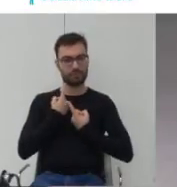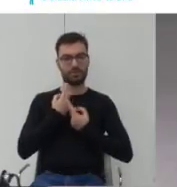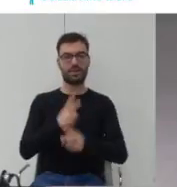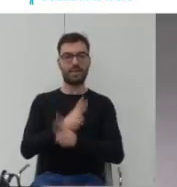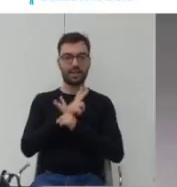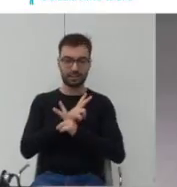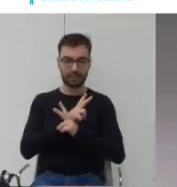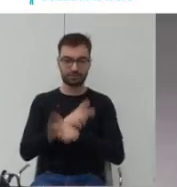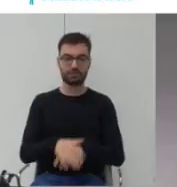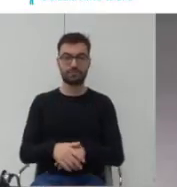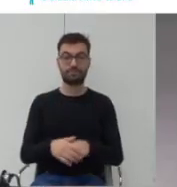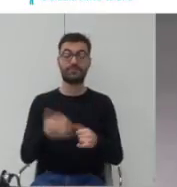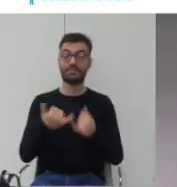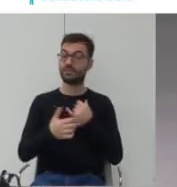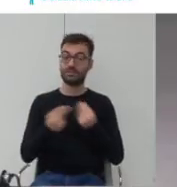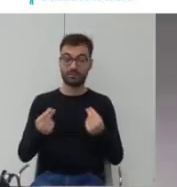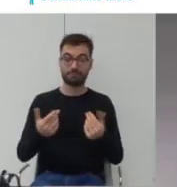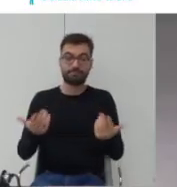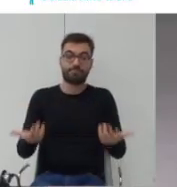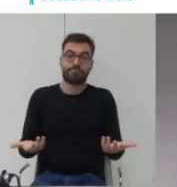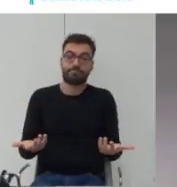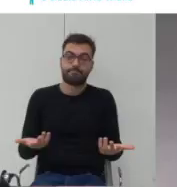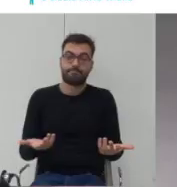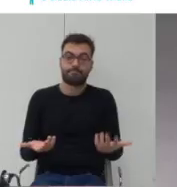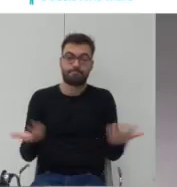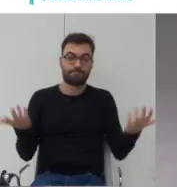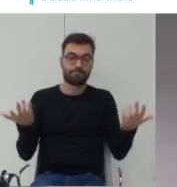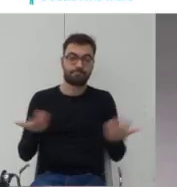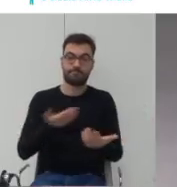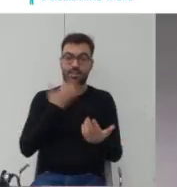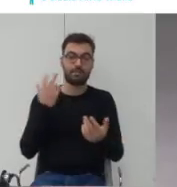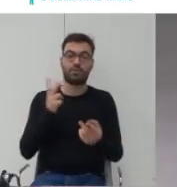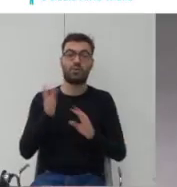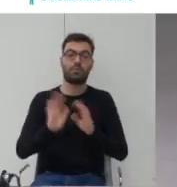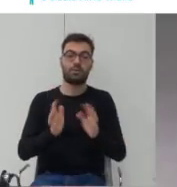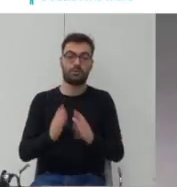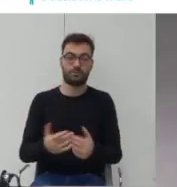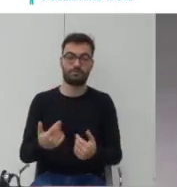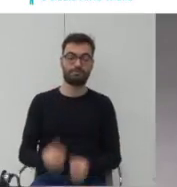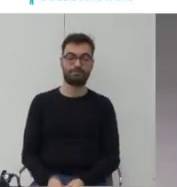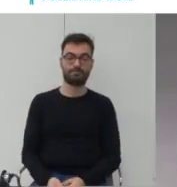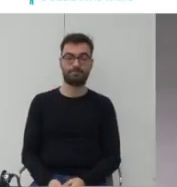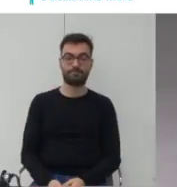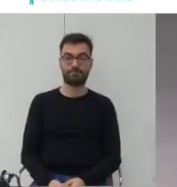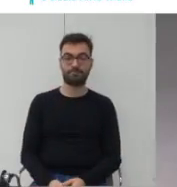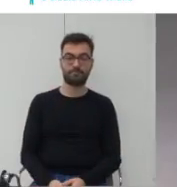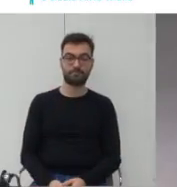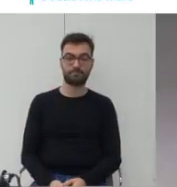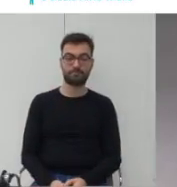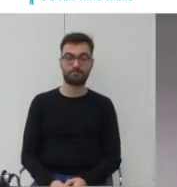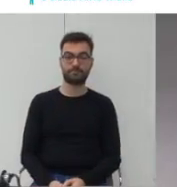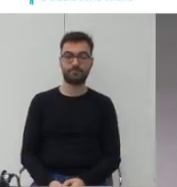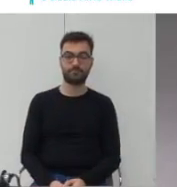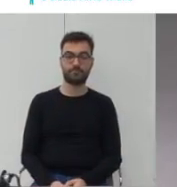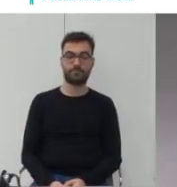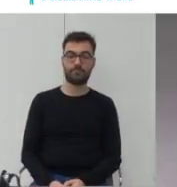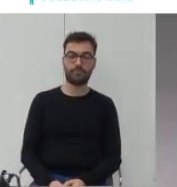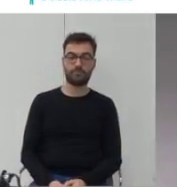samodzielni, niezależni, bo po prostu nie będzie miał kto nami się w przyszłości